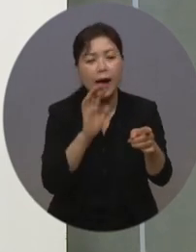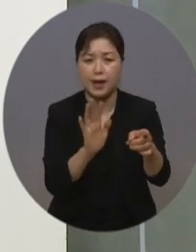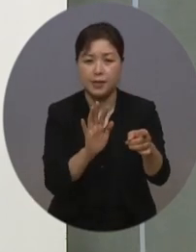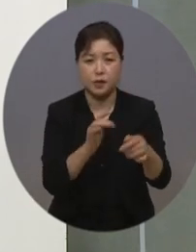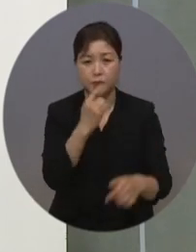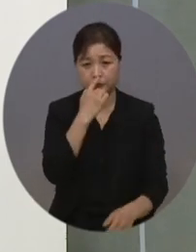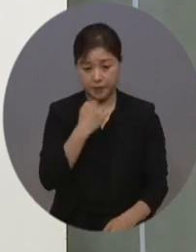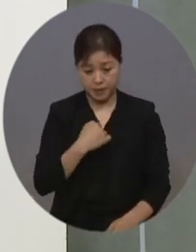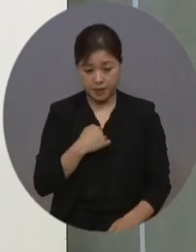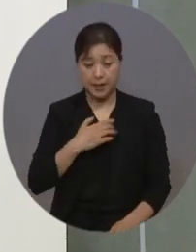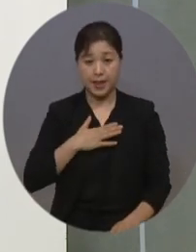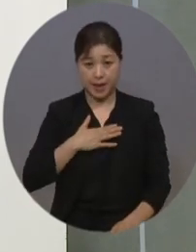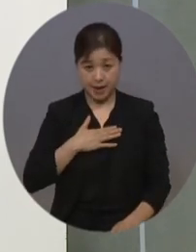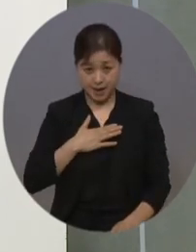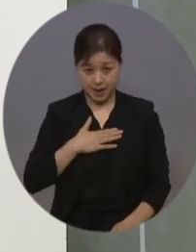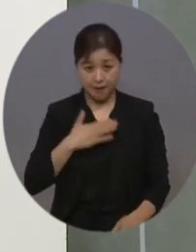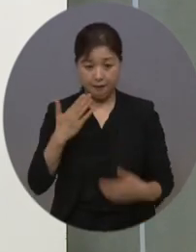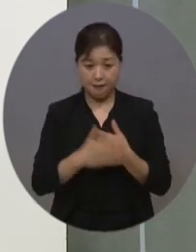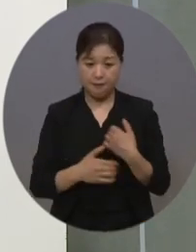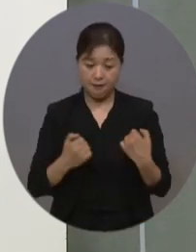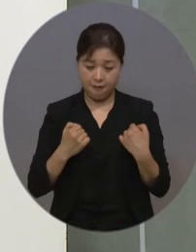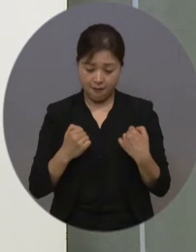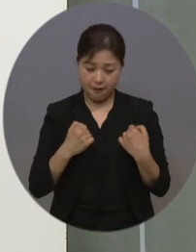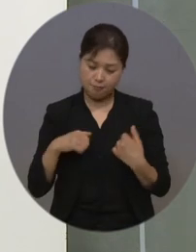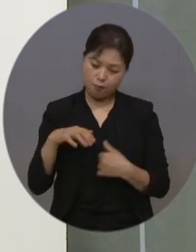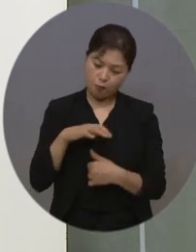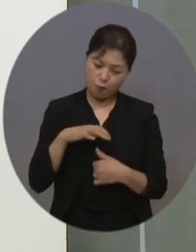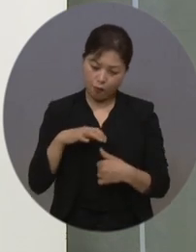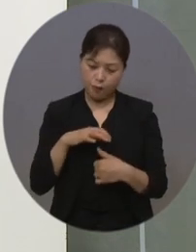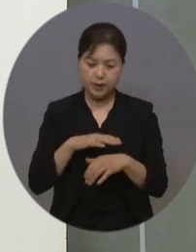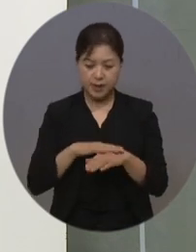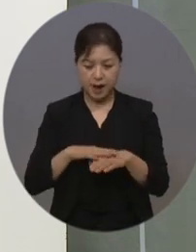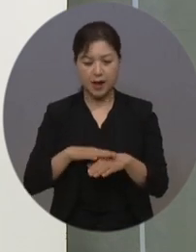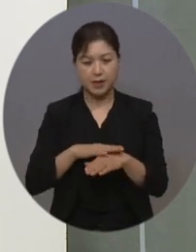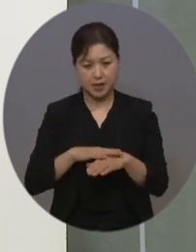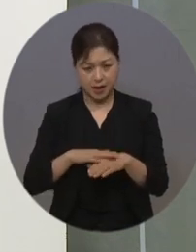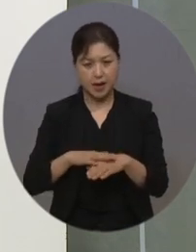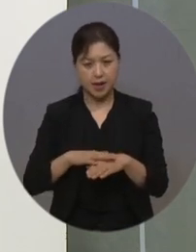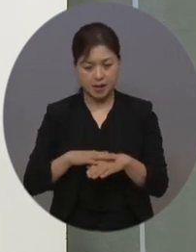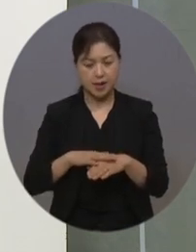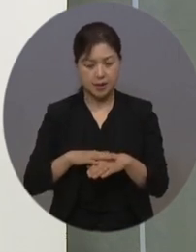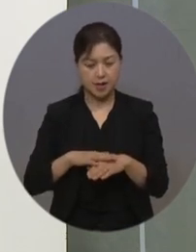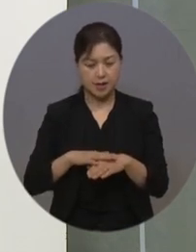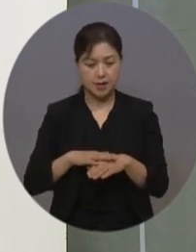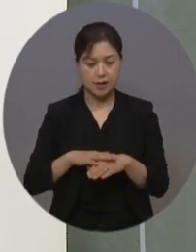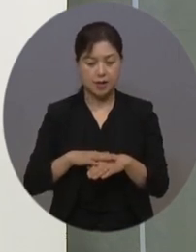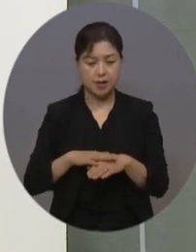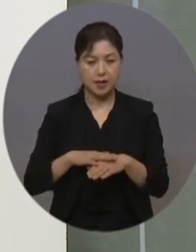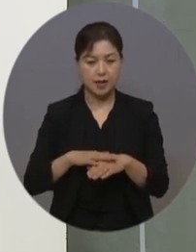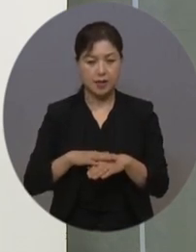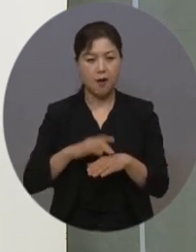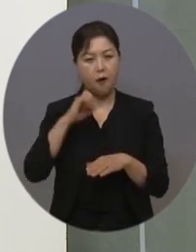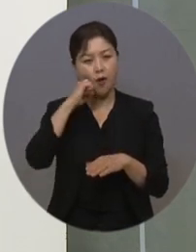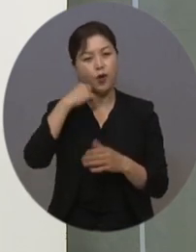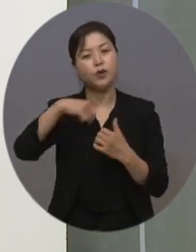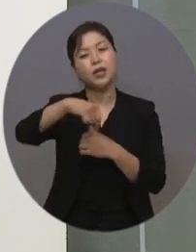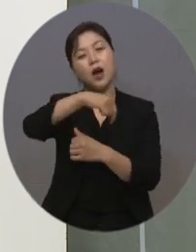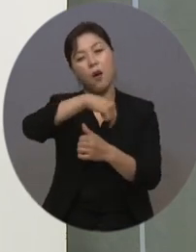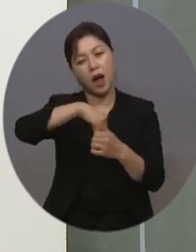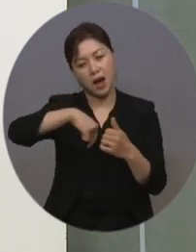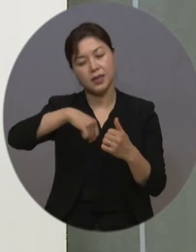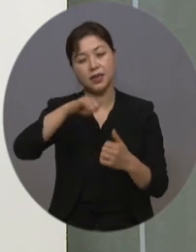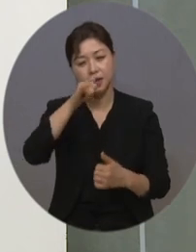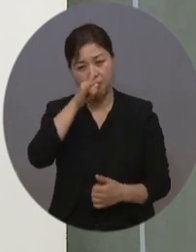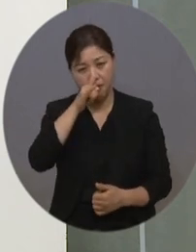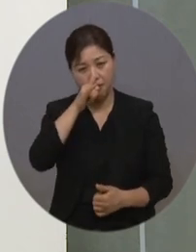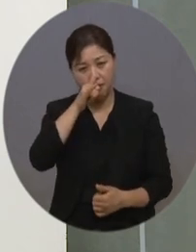자신이 건강을 지킬 수밖에 없는 그런 여러 가지 어려운 상황 속에서 살아가고 있습니다.